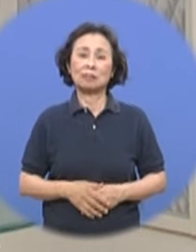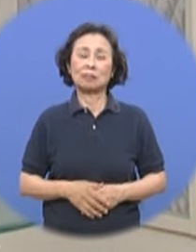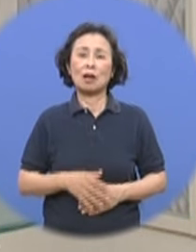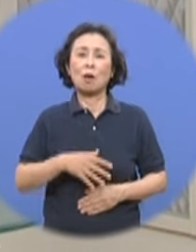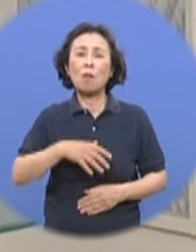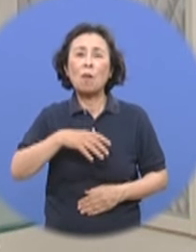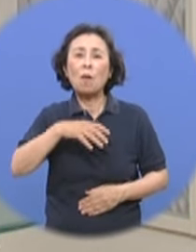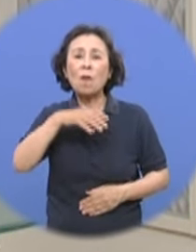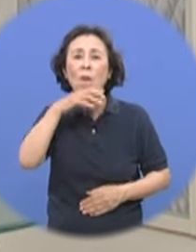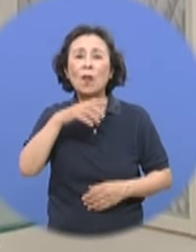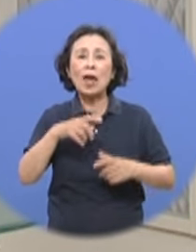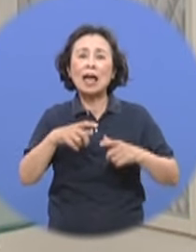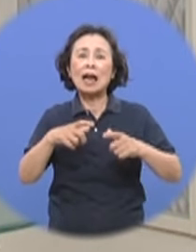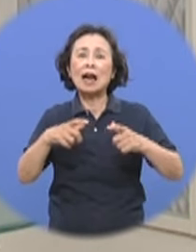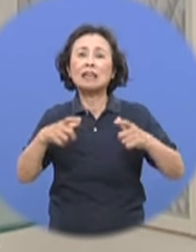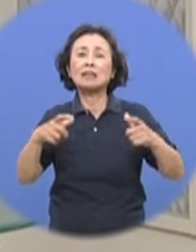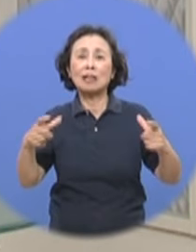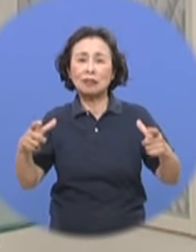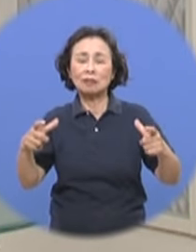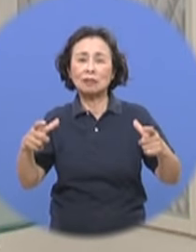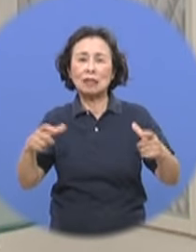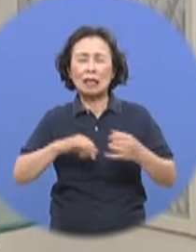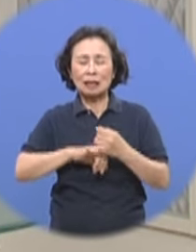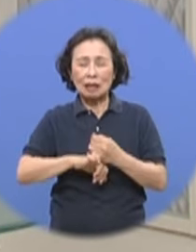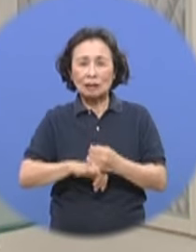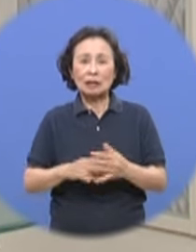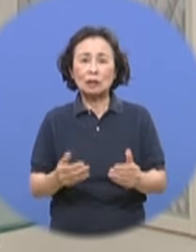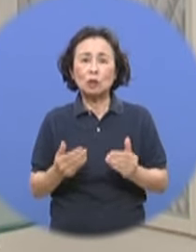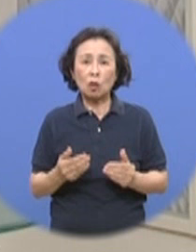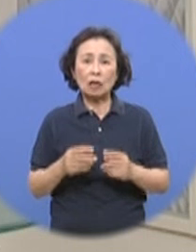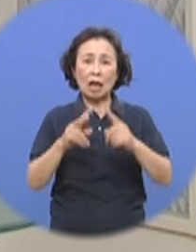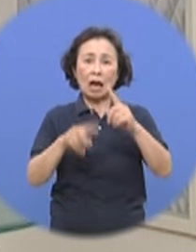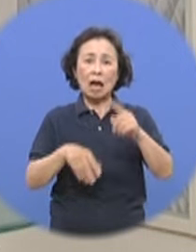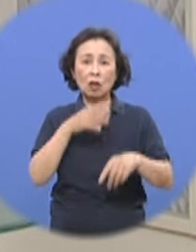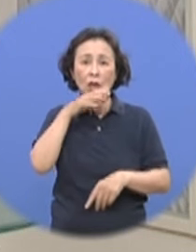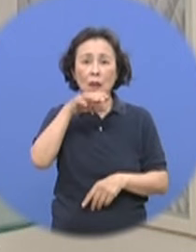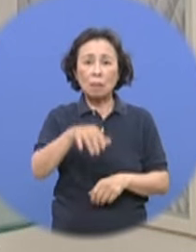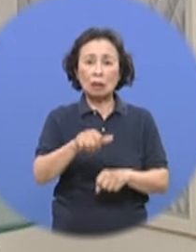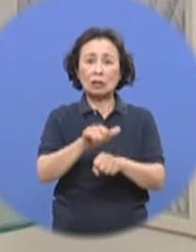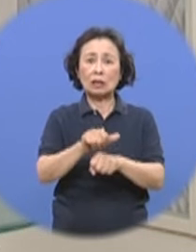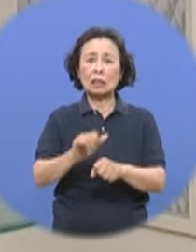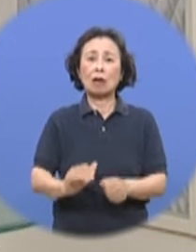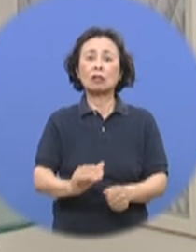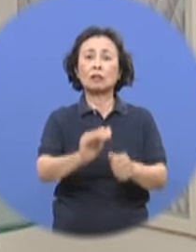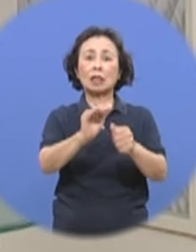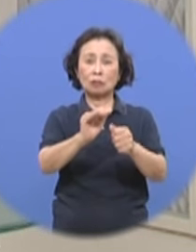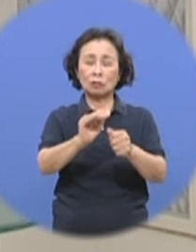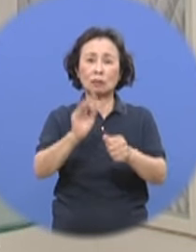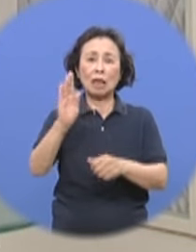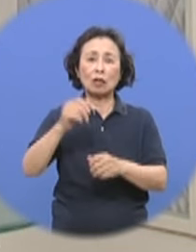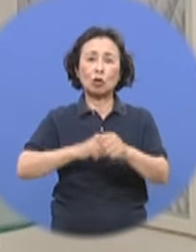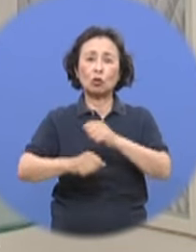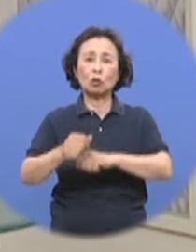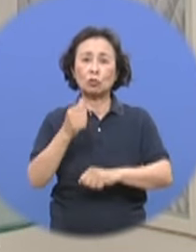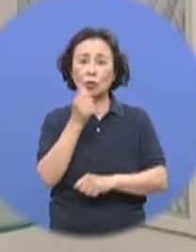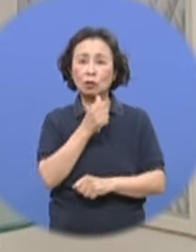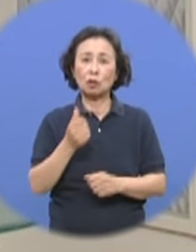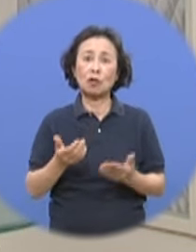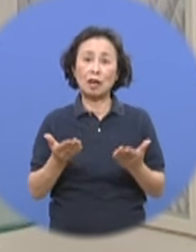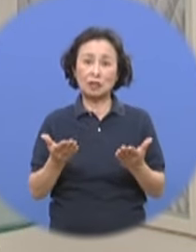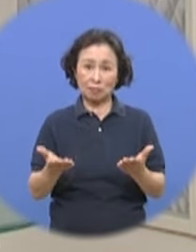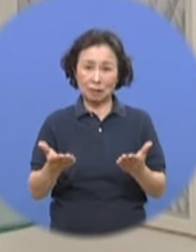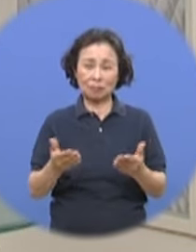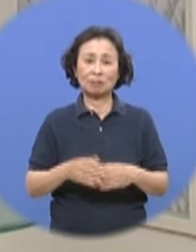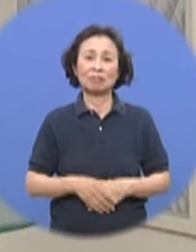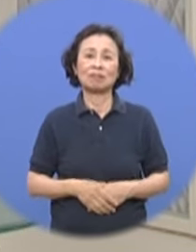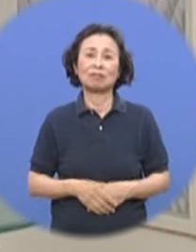齢化が進む中で必要不可欠となる介護現場の人材を育成しようという県の取り組みを紹介します。ま